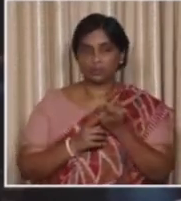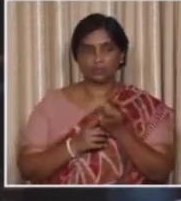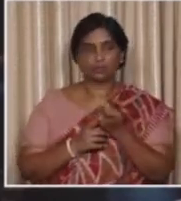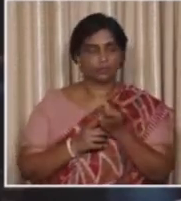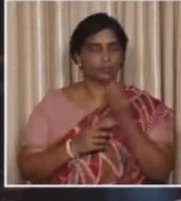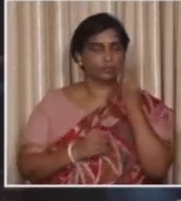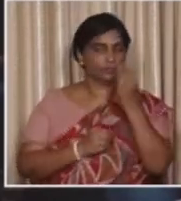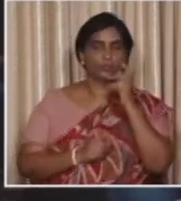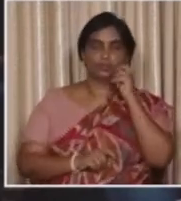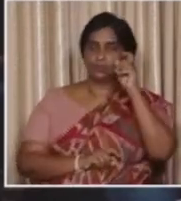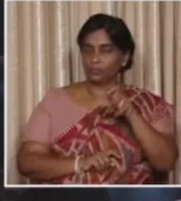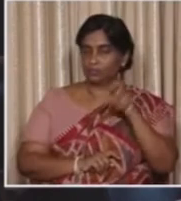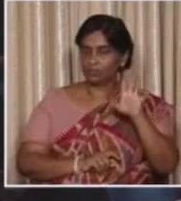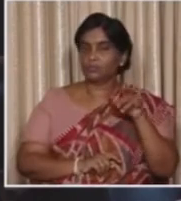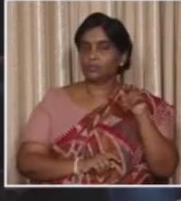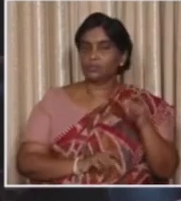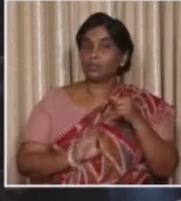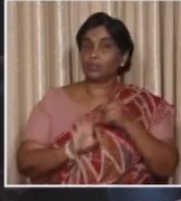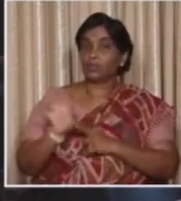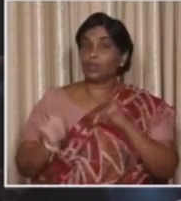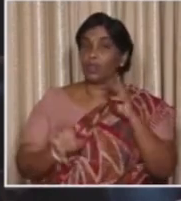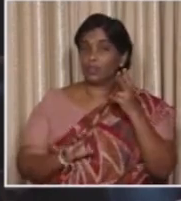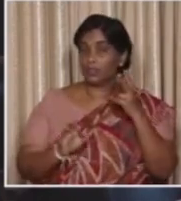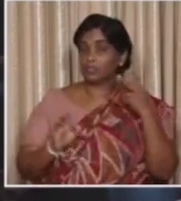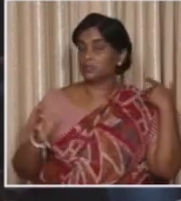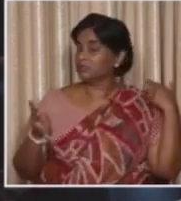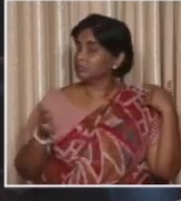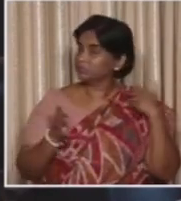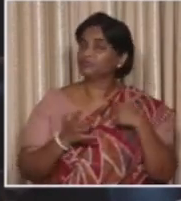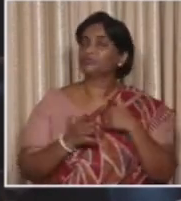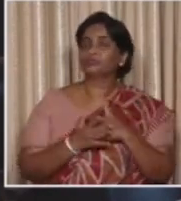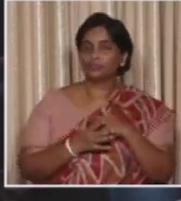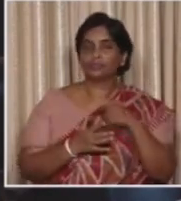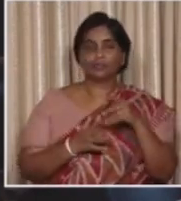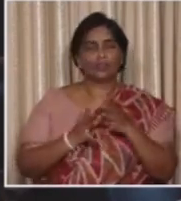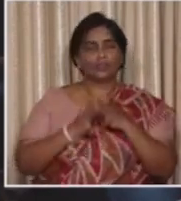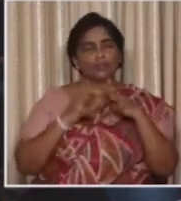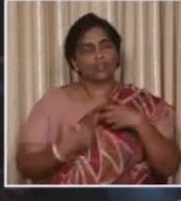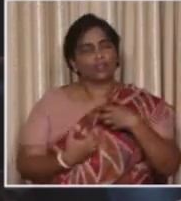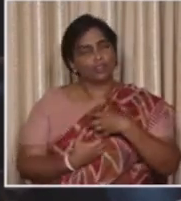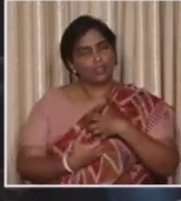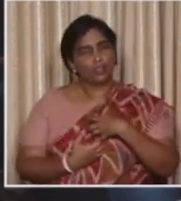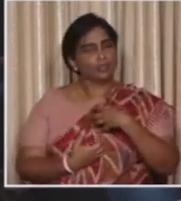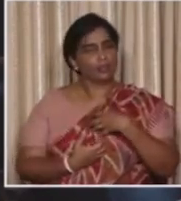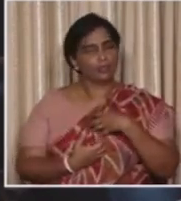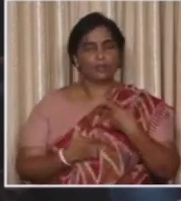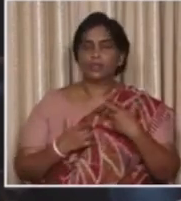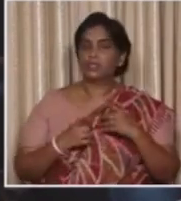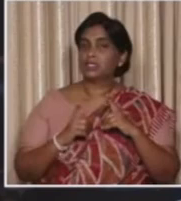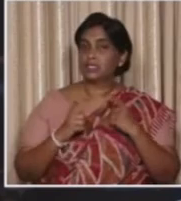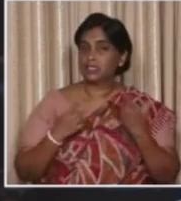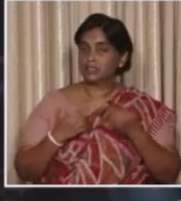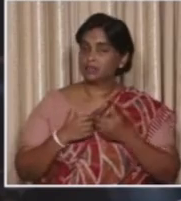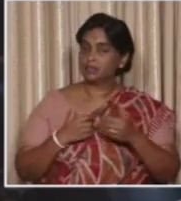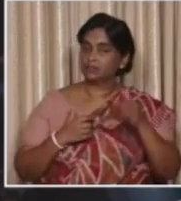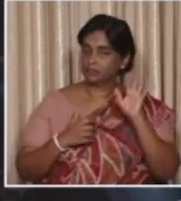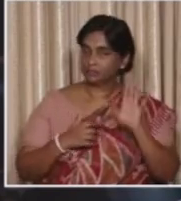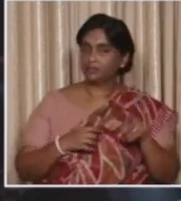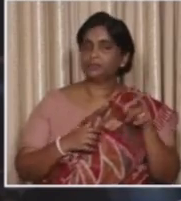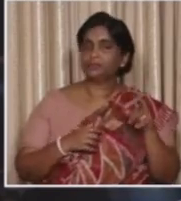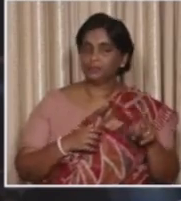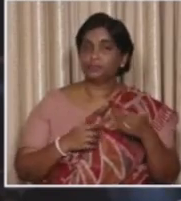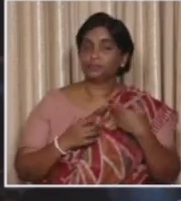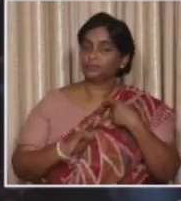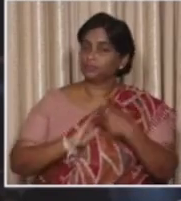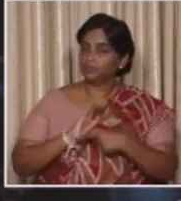දෙන ජනතාව. අවුරුදු 200කට ආසන්න කාලයක් තාම දුක්ඛිත තත්ත්වයේ ජීවන තත්ත්වයක් පසු කරලා